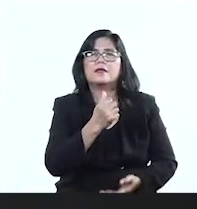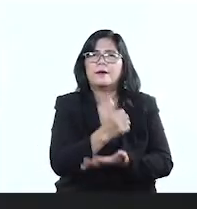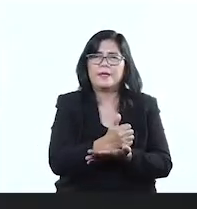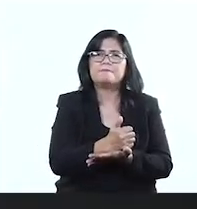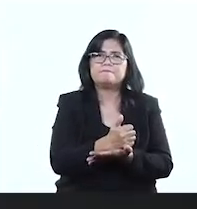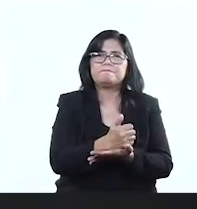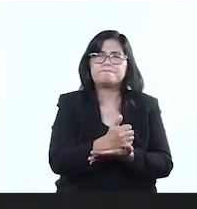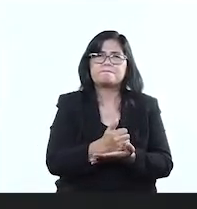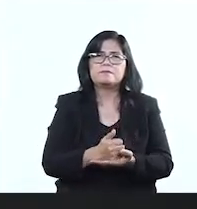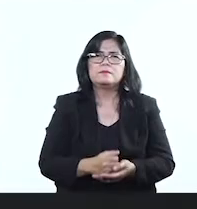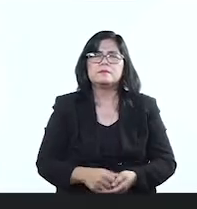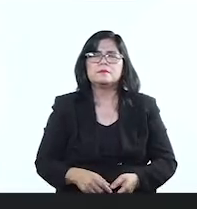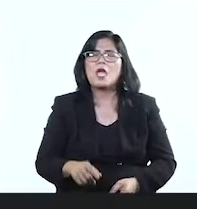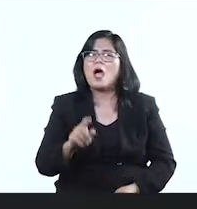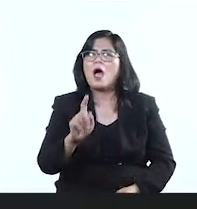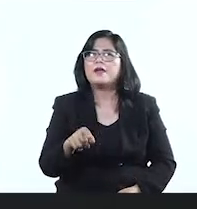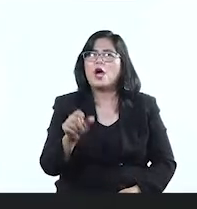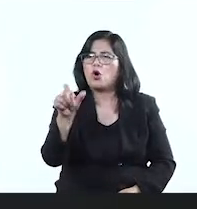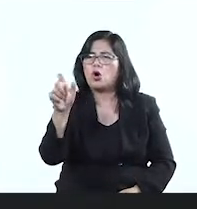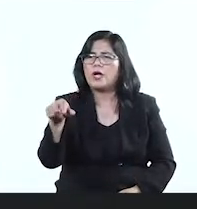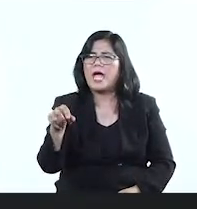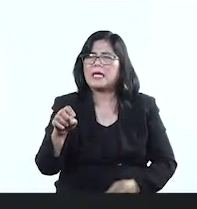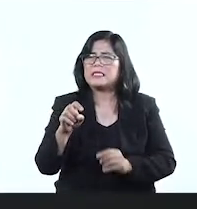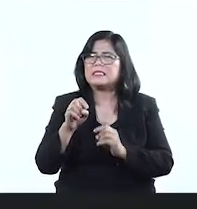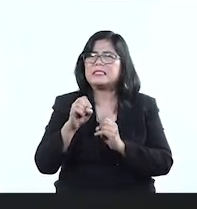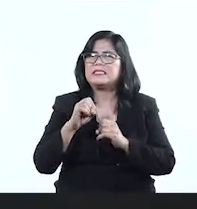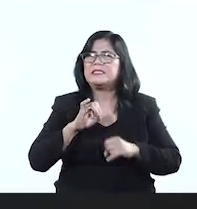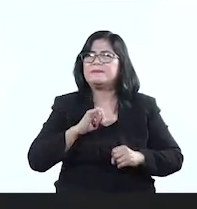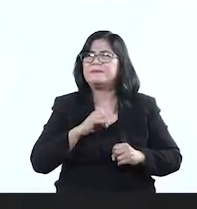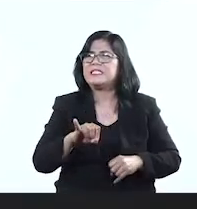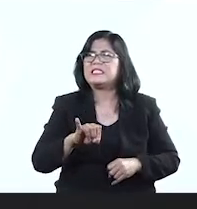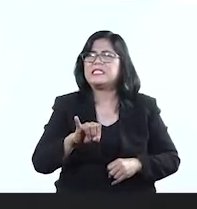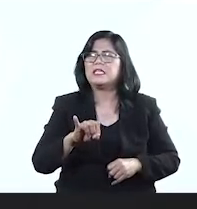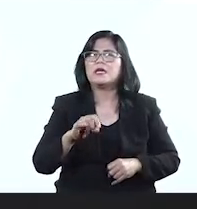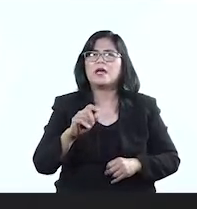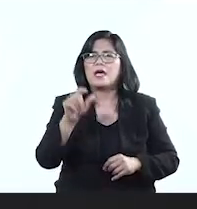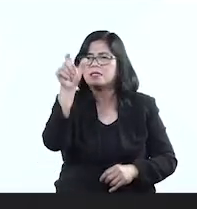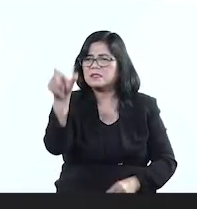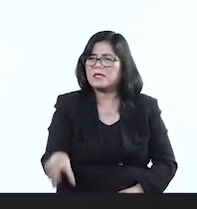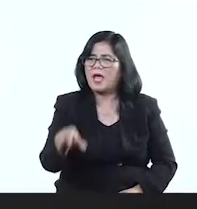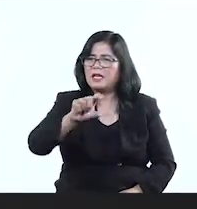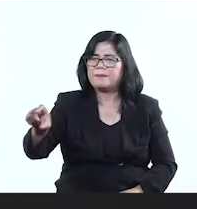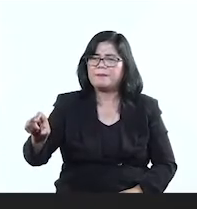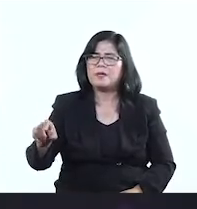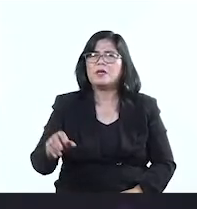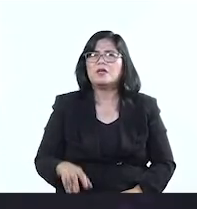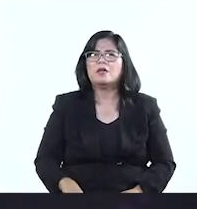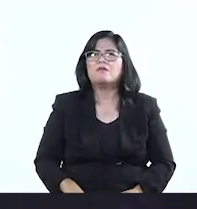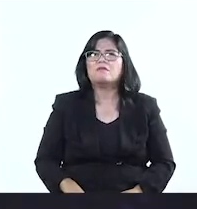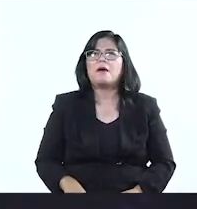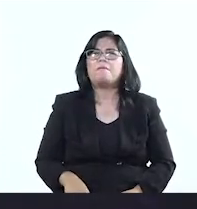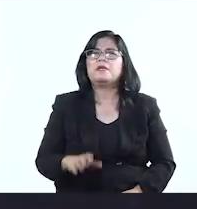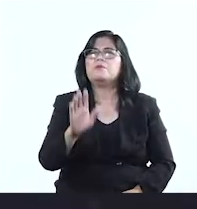Hai tiada orang-orang dibenci bukan karena salib Hai ada orang yang dibenci bukan karena murni ada orang dibenci karena mulutmu